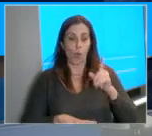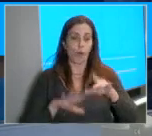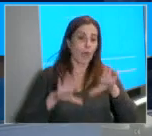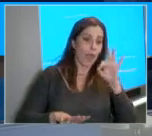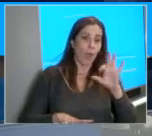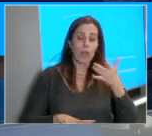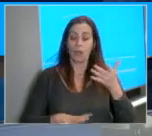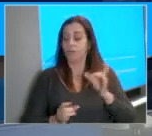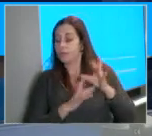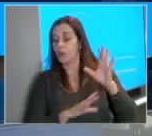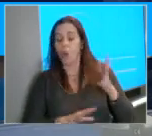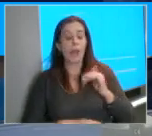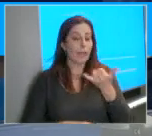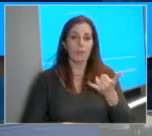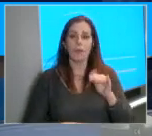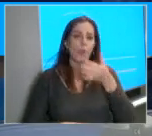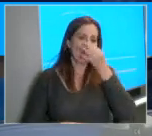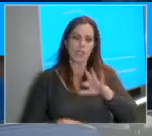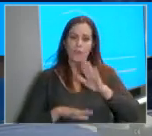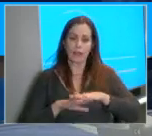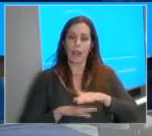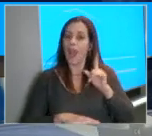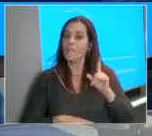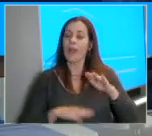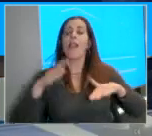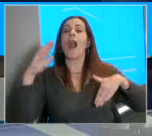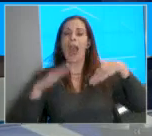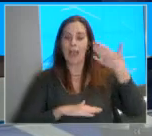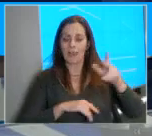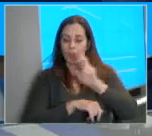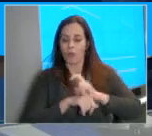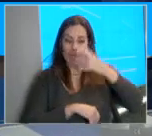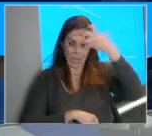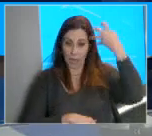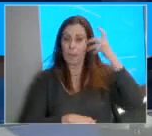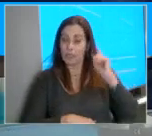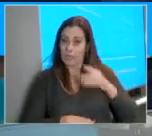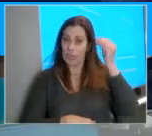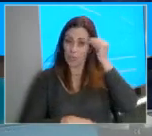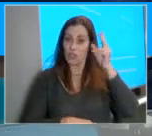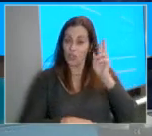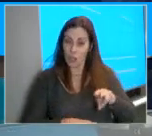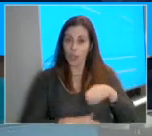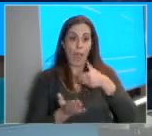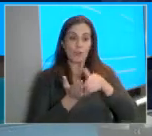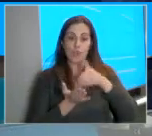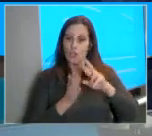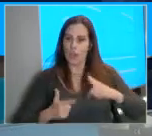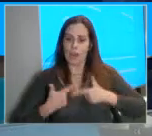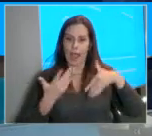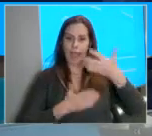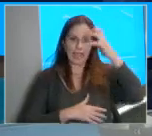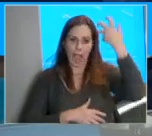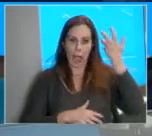בחר, יכול להיות שיהיה אימפיצ'מנט, יכול להיות שלא, בכל מקרה הוא יעזוב את תפקידו. אבל אחרי עידן טראמפ, צריך לזכור שיש המשך, יש חיים אחרי